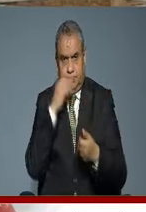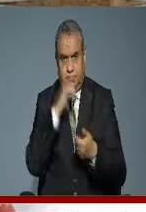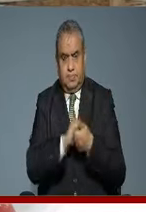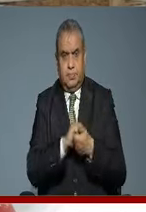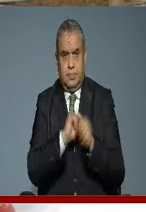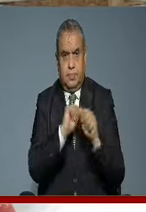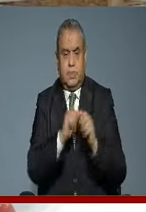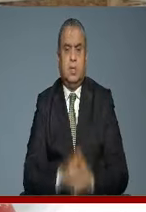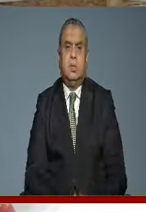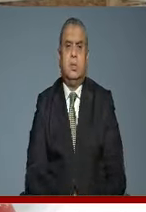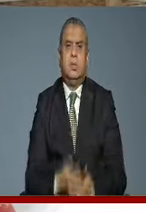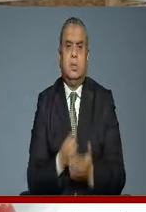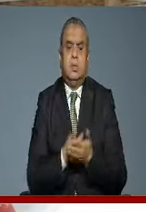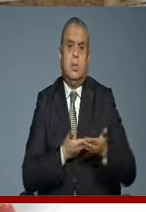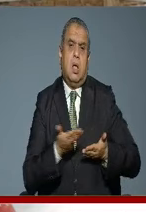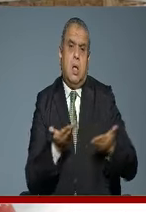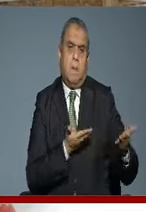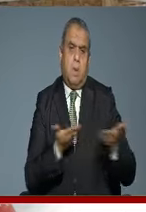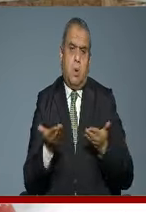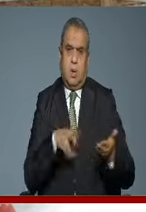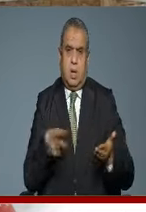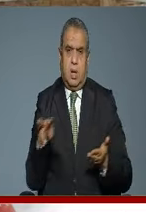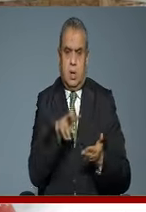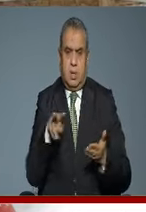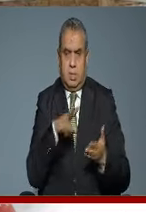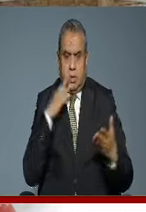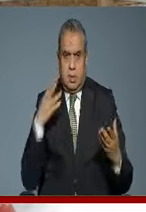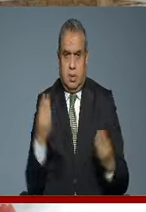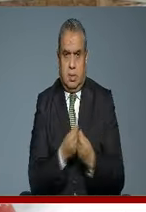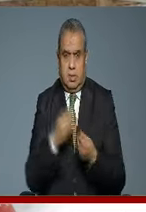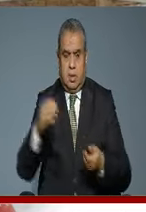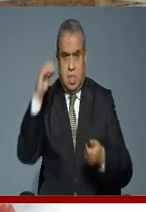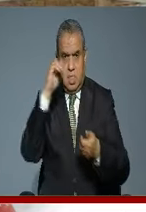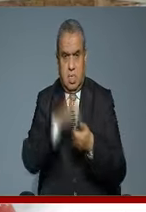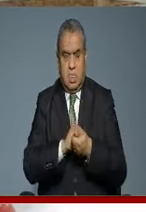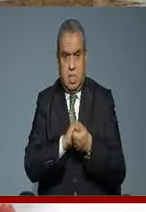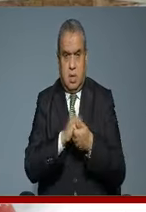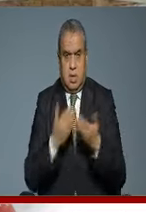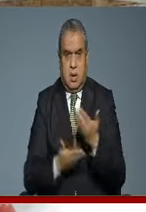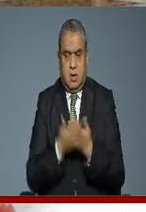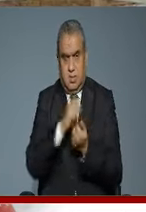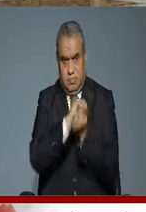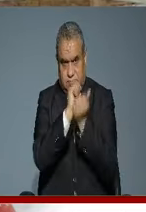يعني المباحثات الثنائية والموسعة اتفقنا على تطوير